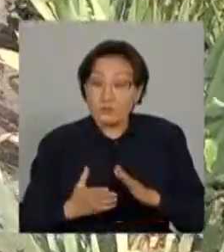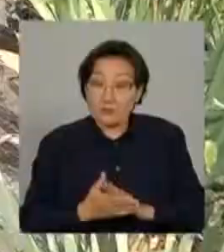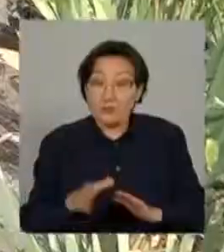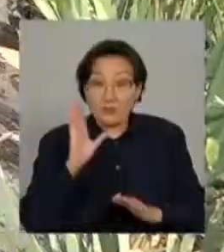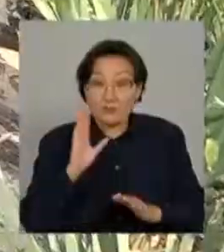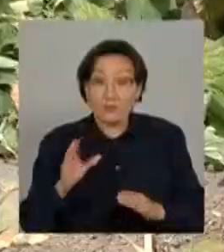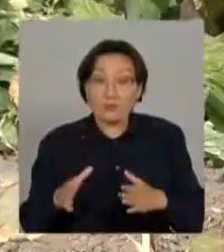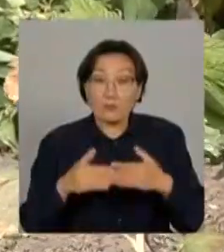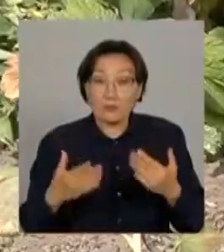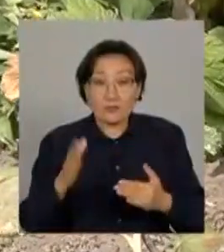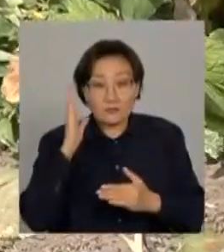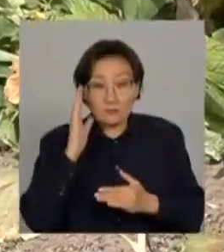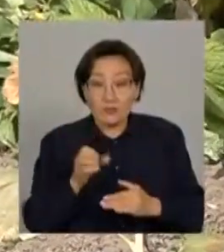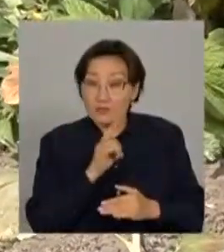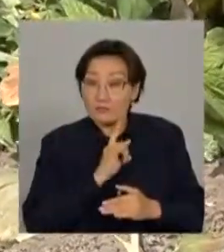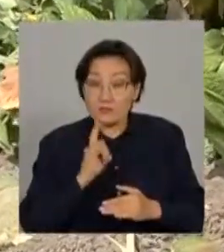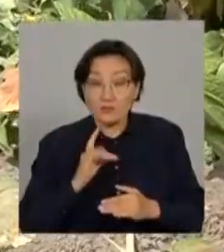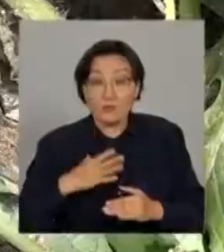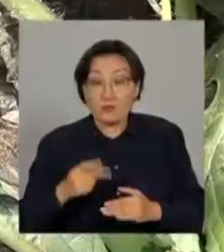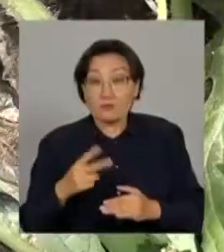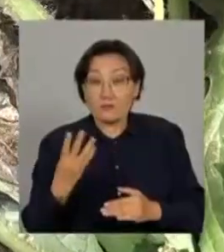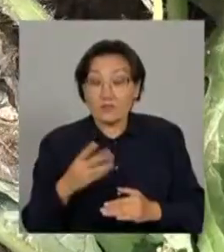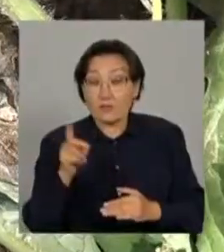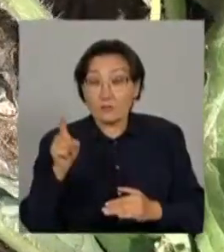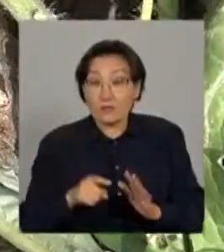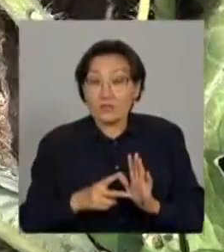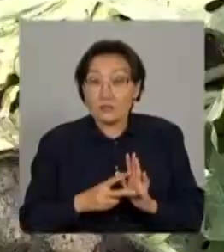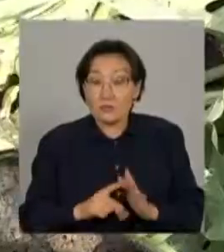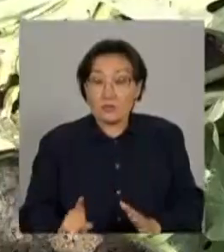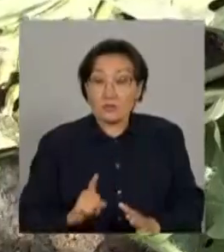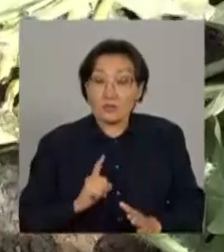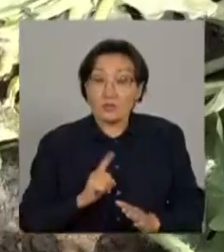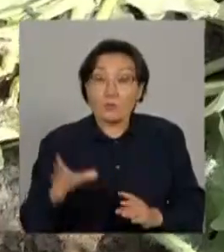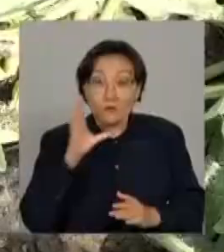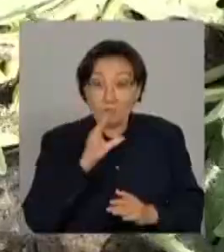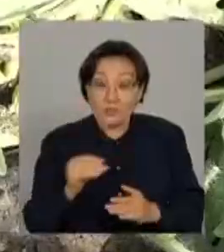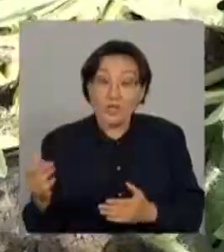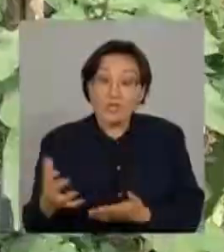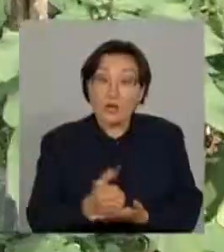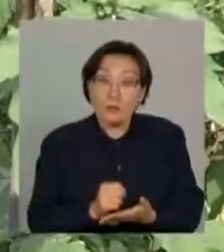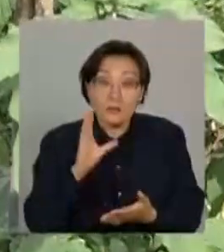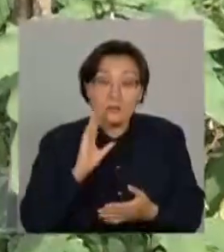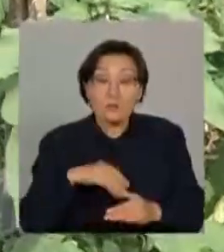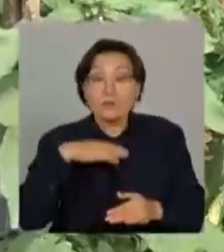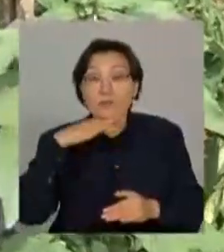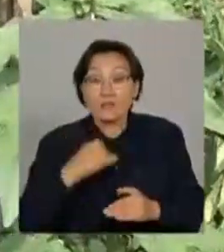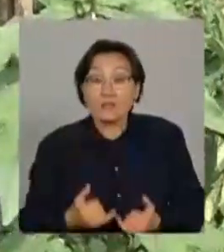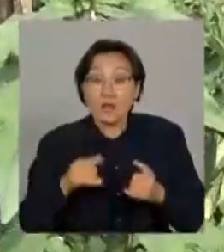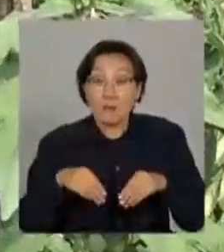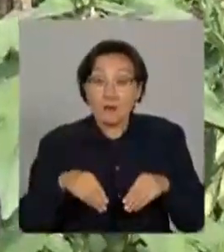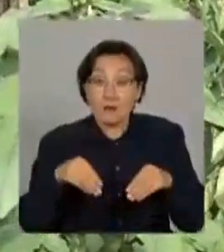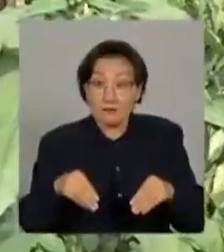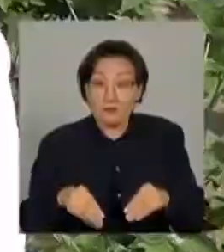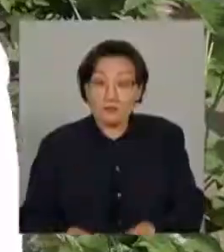водой пропал сон. Женщина вынуждена 24/7 быть на стороже, чтобы успеть набрать воды, достаточного для полива